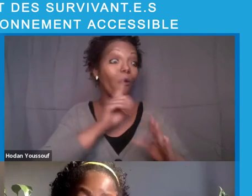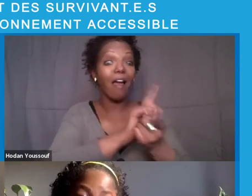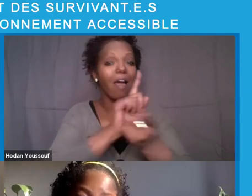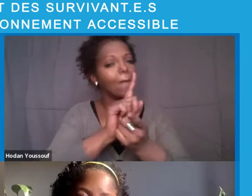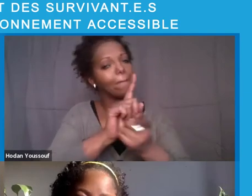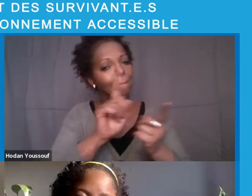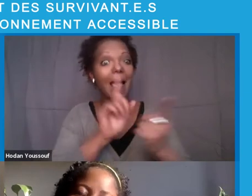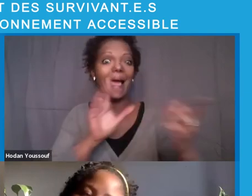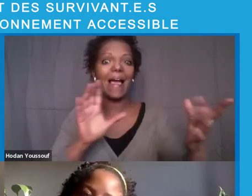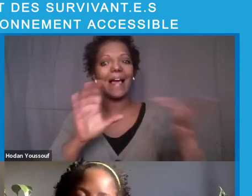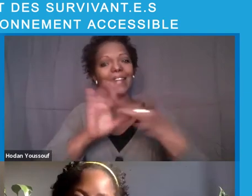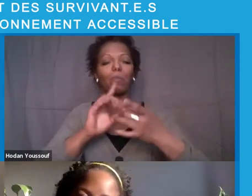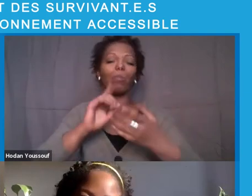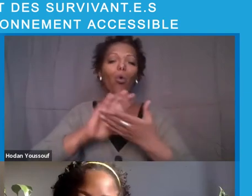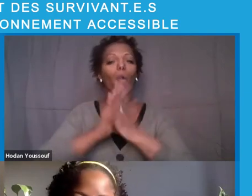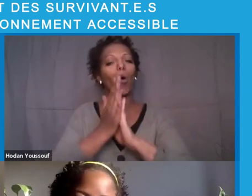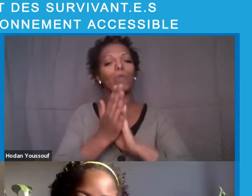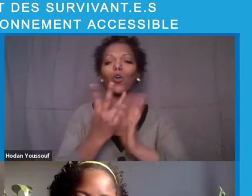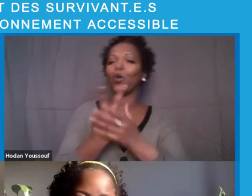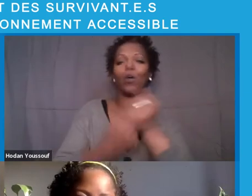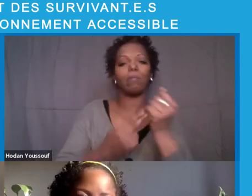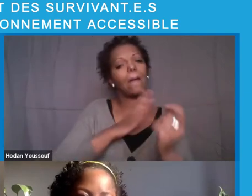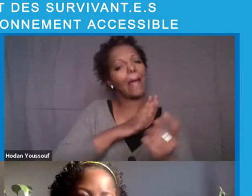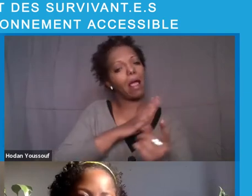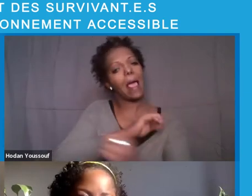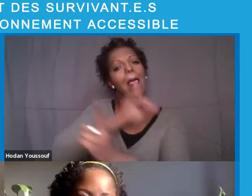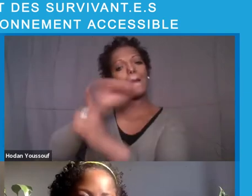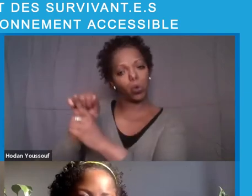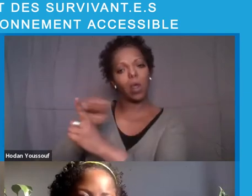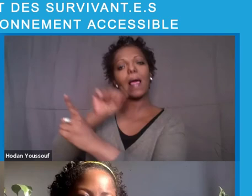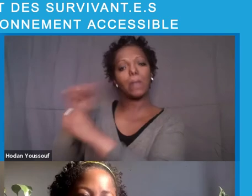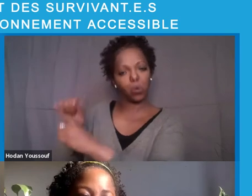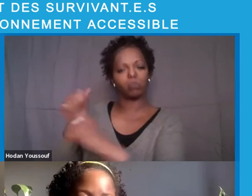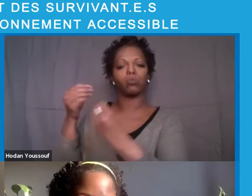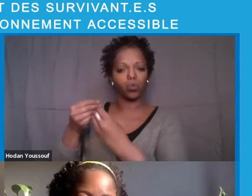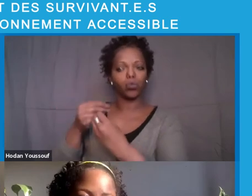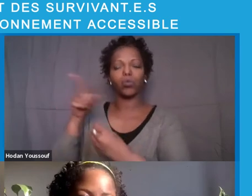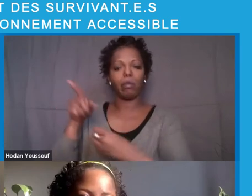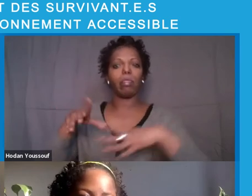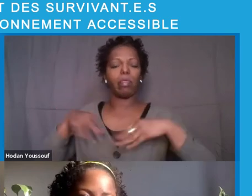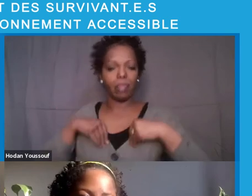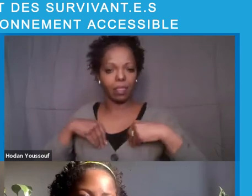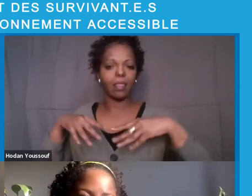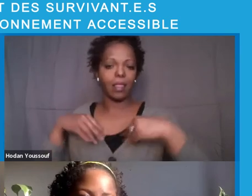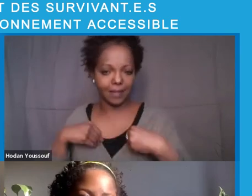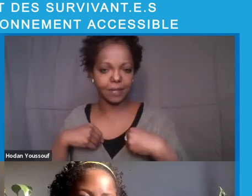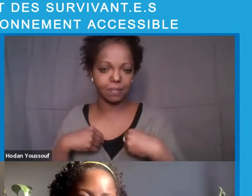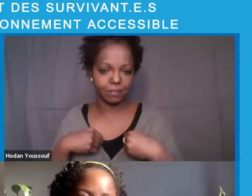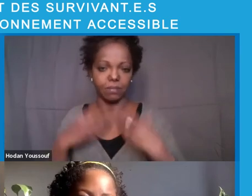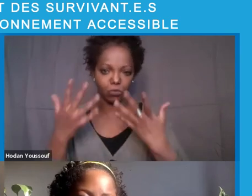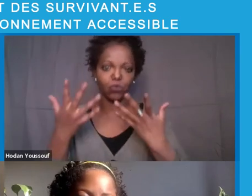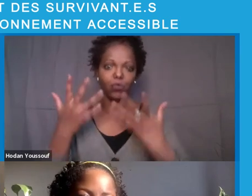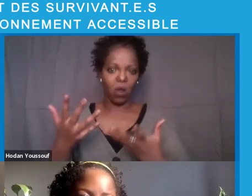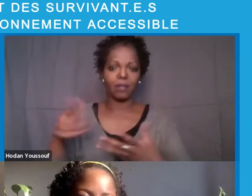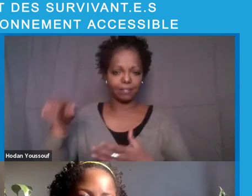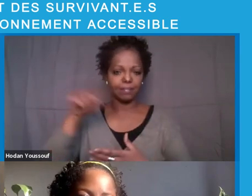souvent, en rencontrant des personnes sourdes, en s'intégrant à la communauté sourde, mais